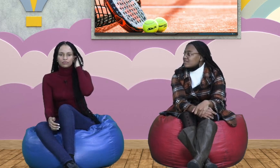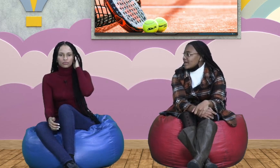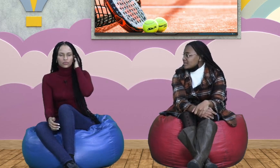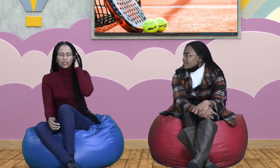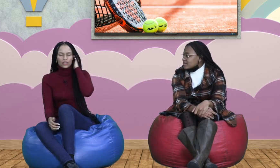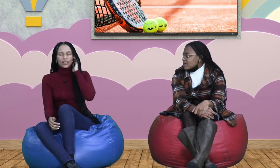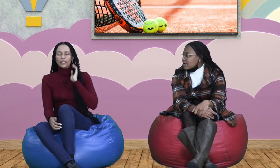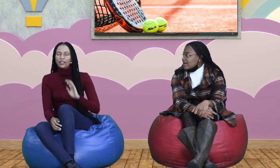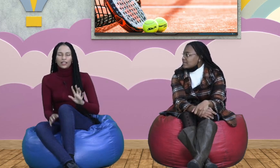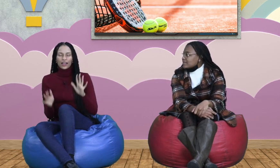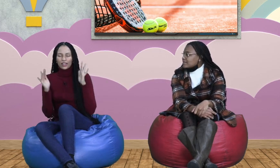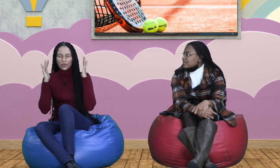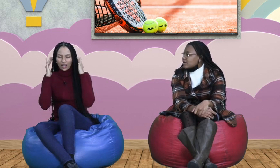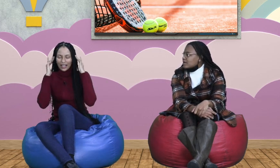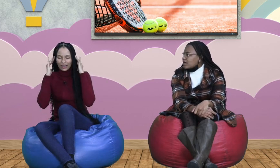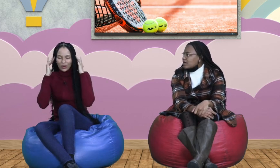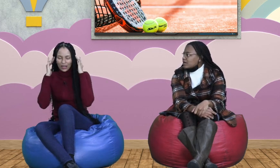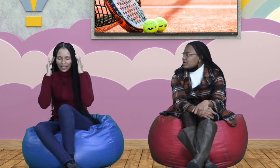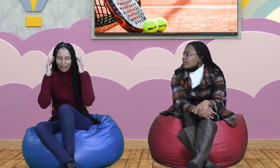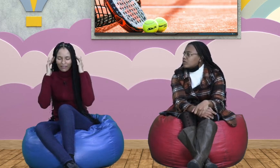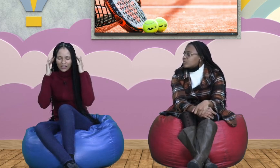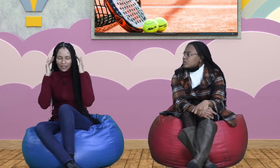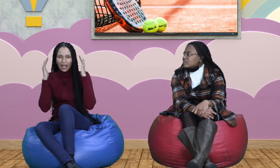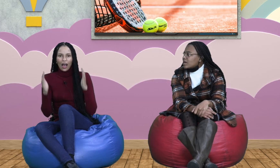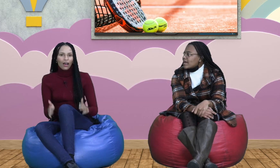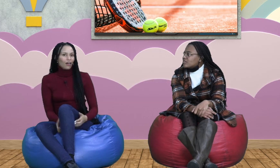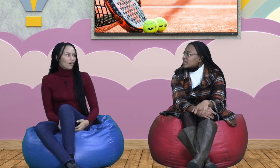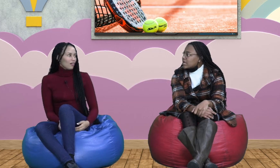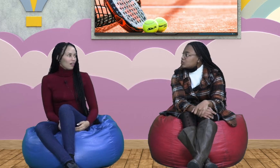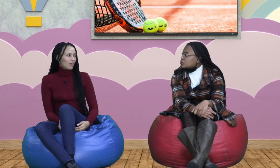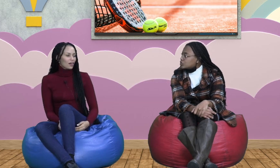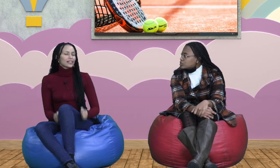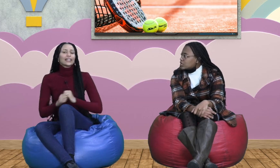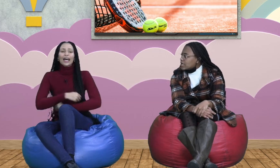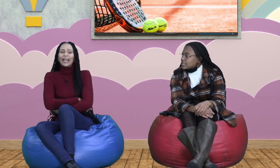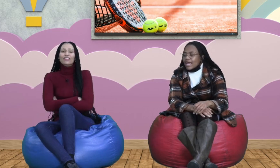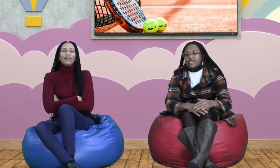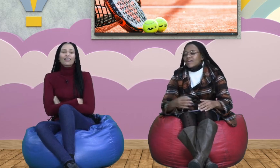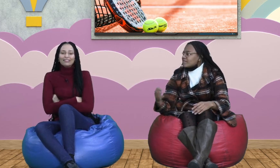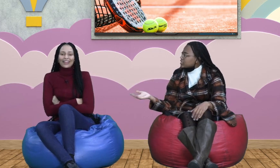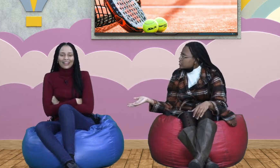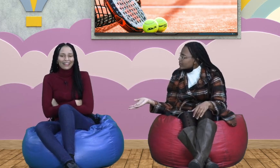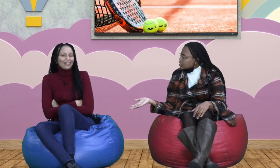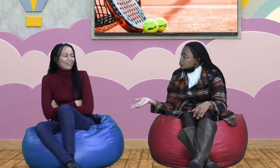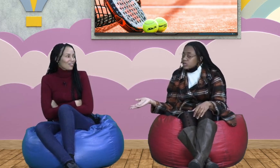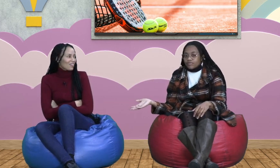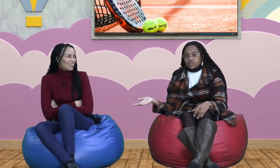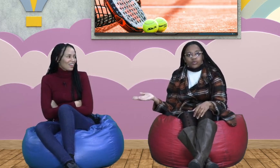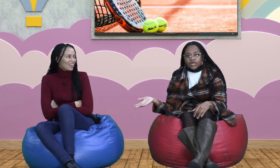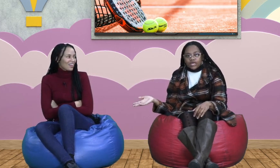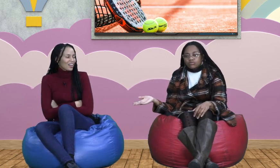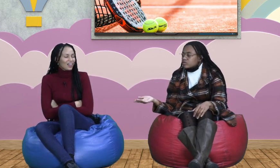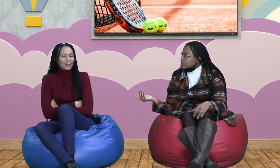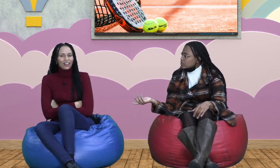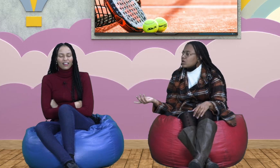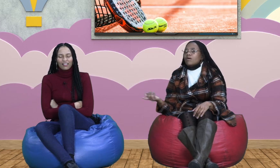dit tyd. Nee, Laat ek dat- wil nie worry, Maar ons moet ons huiswerk gaan doen. Nee, ek Die wil huiswerk wat nie. Teacher Mutsa vir ons nou